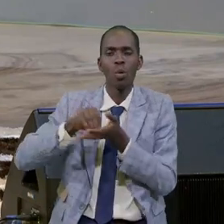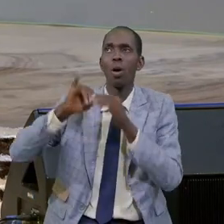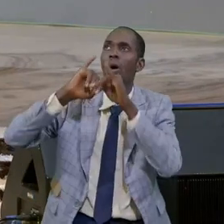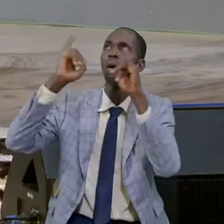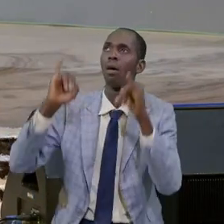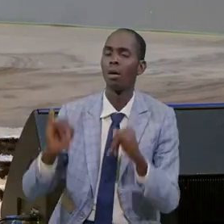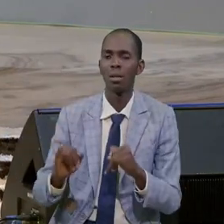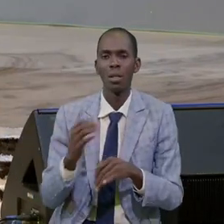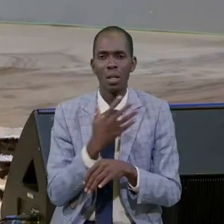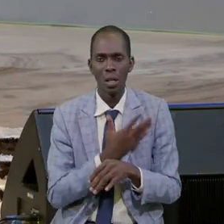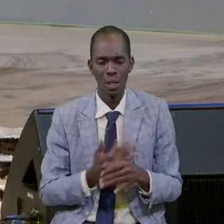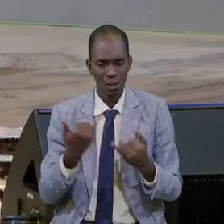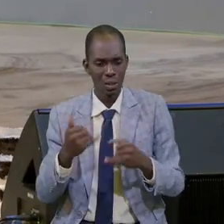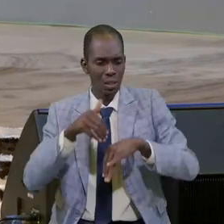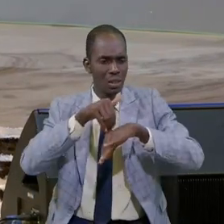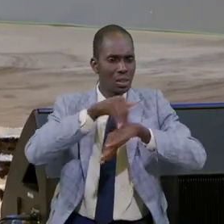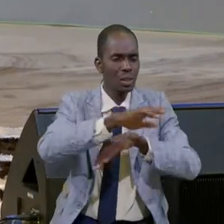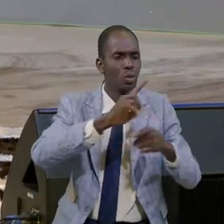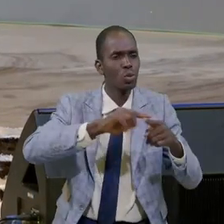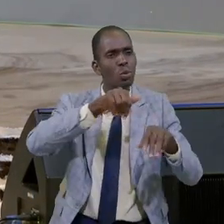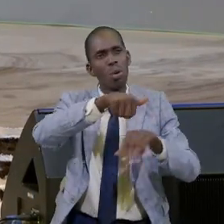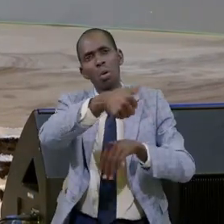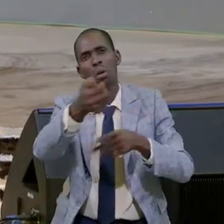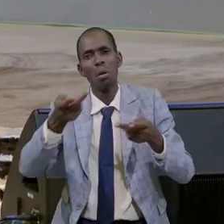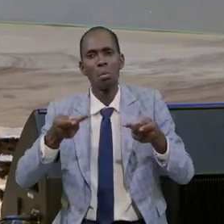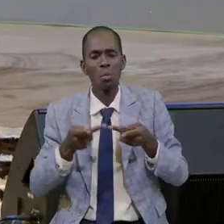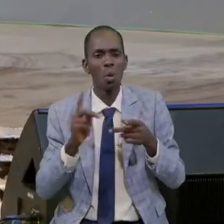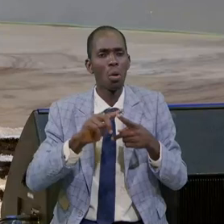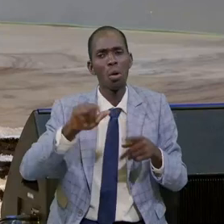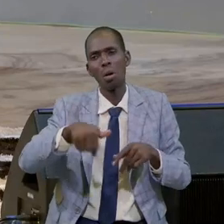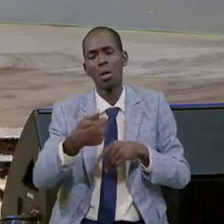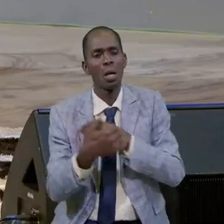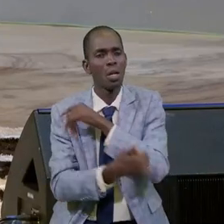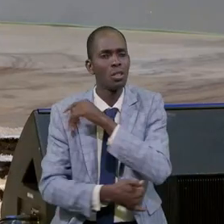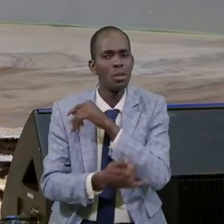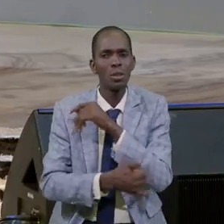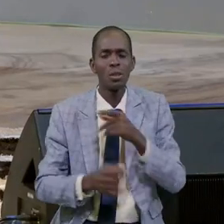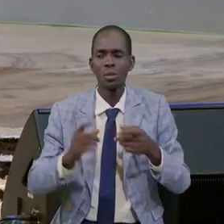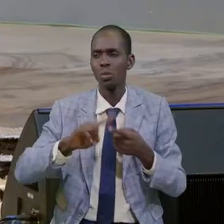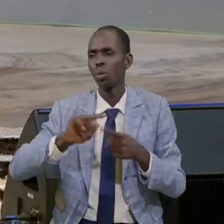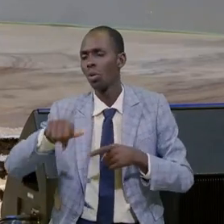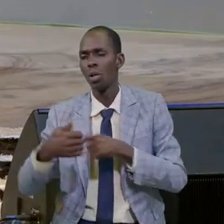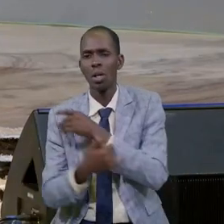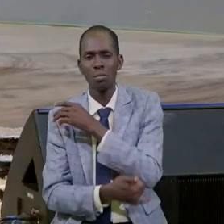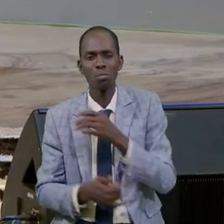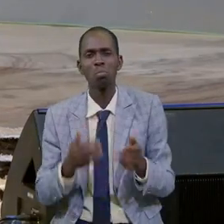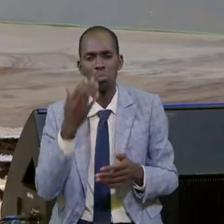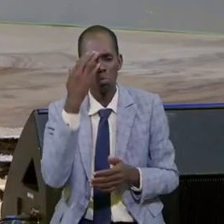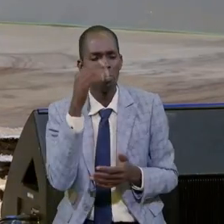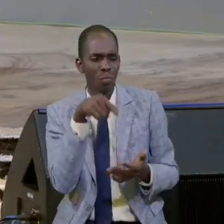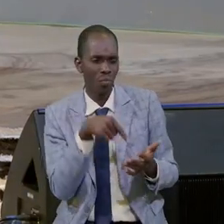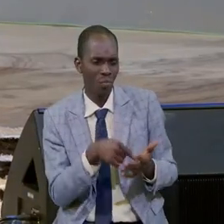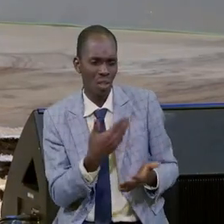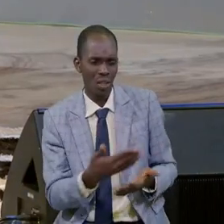leur dieu idole et puis ils envoient aux autres pays et ces pays-là, ils savent que